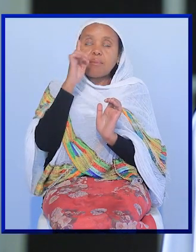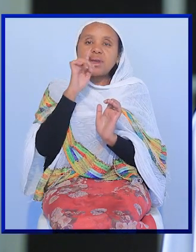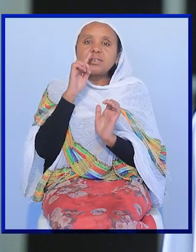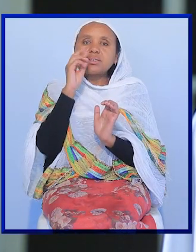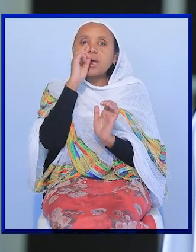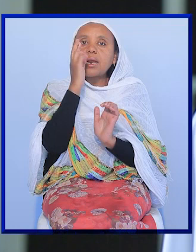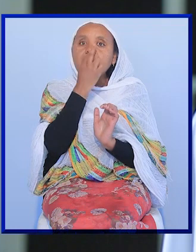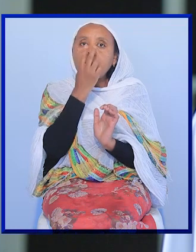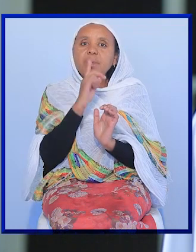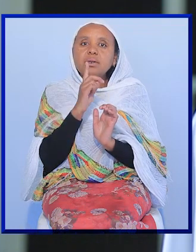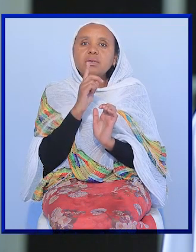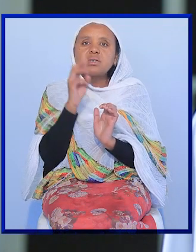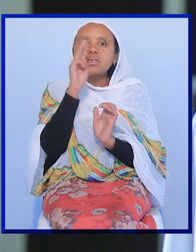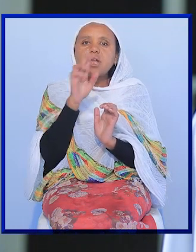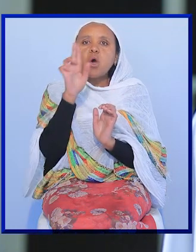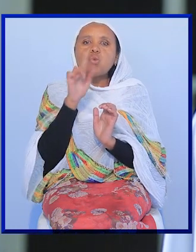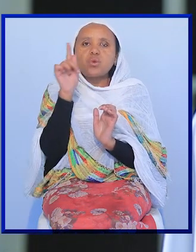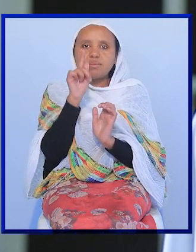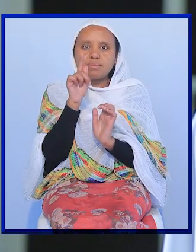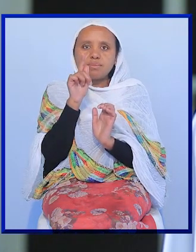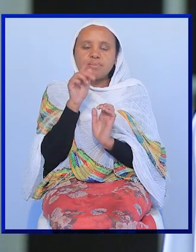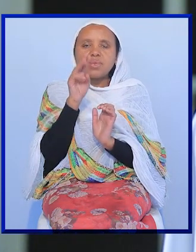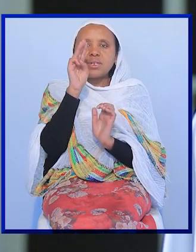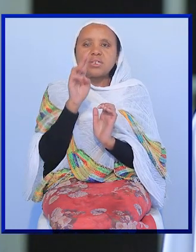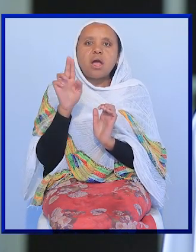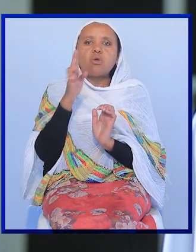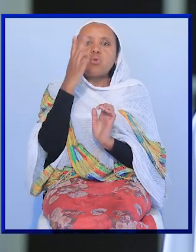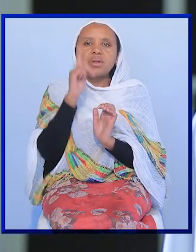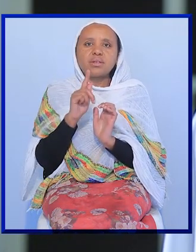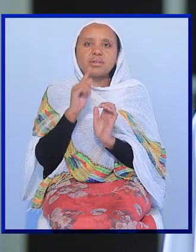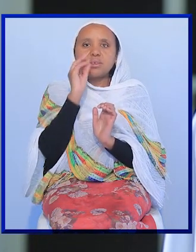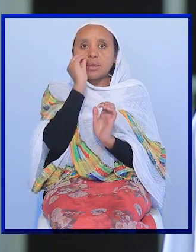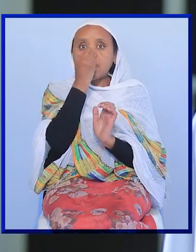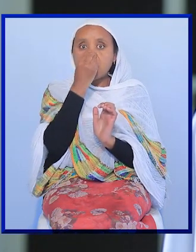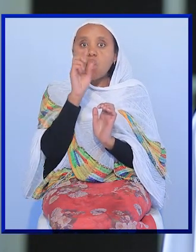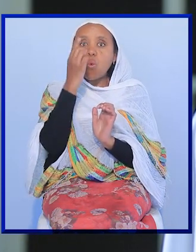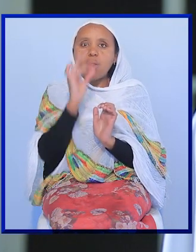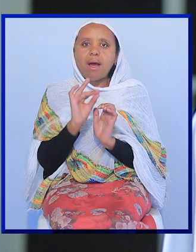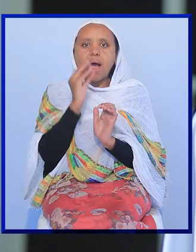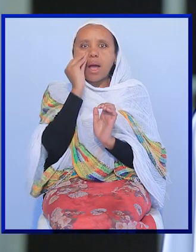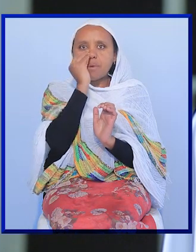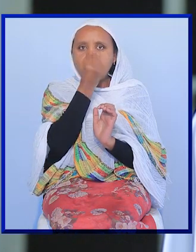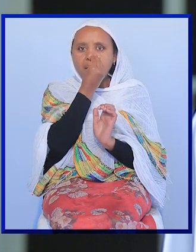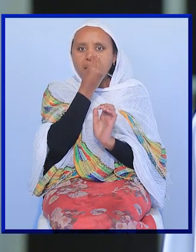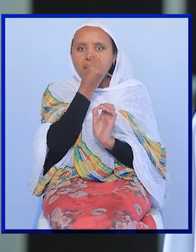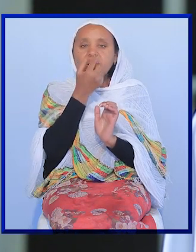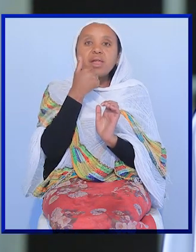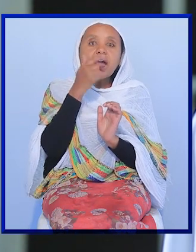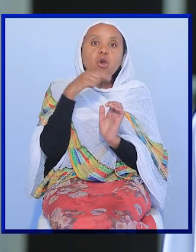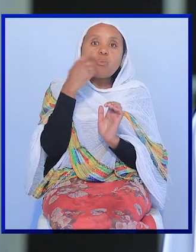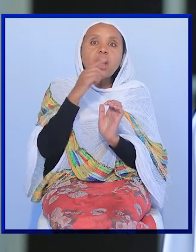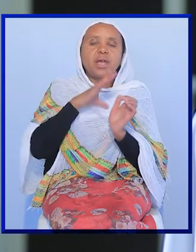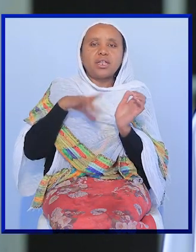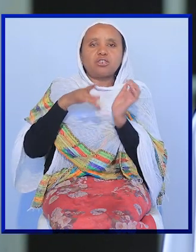ያለ የሳሮን ልጅ የሳሮን ጽጌረዳ የቆላም አበባ ነኝ። ተናጋሪው ጌታችን